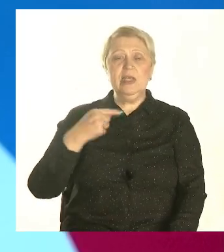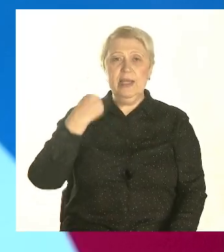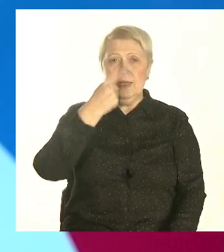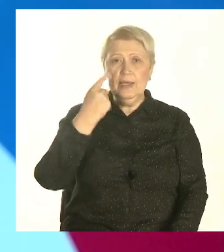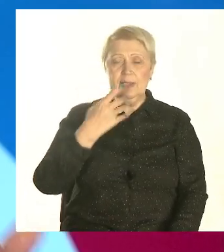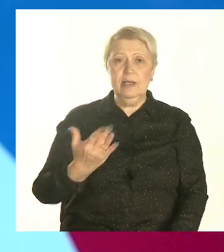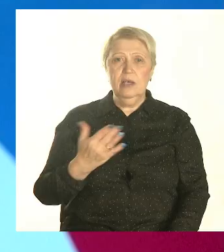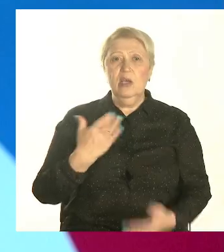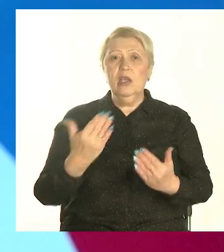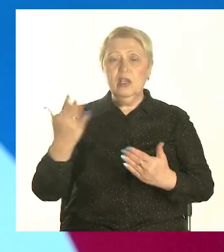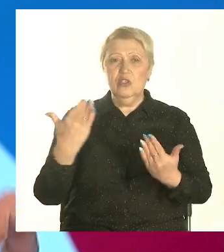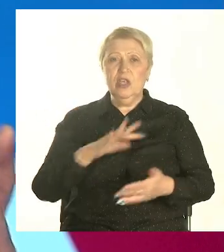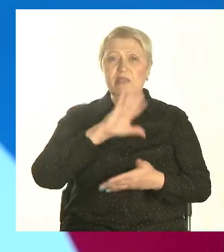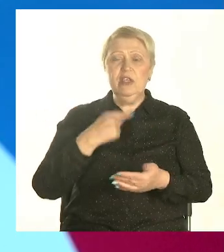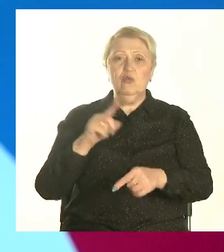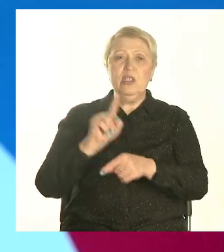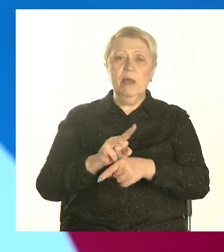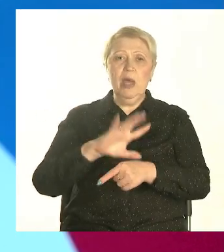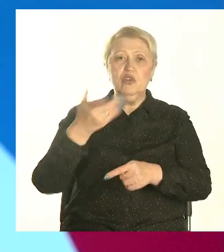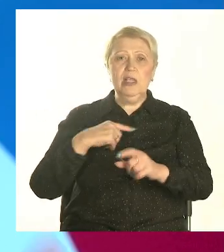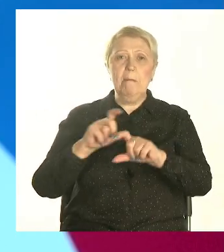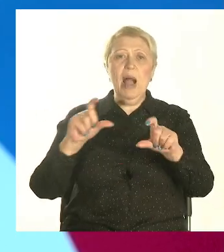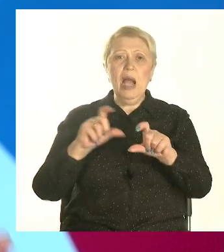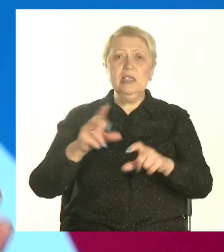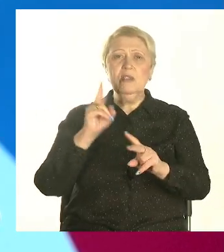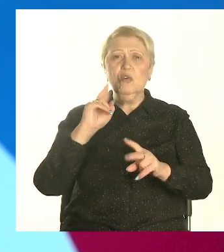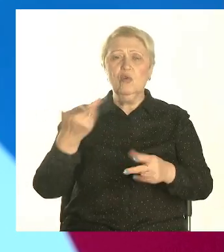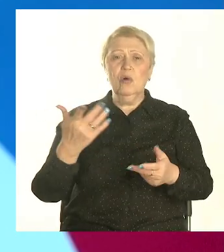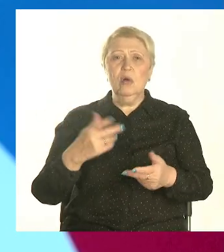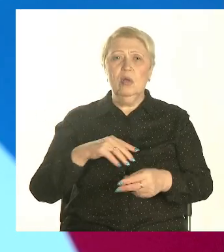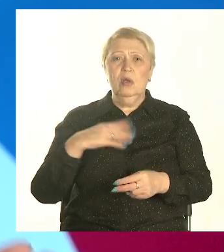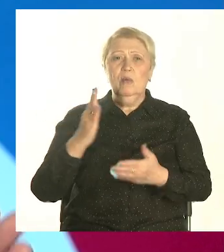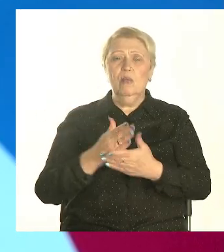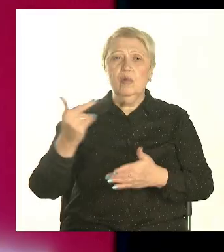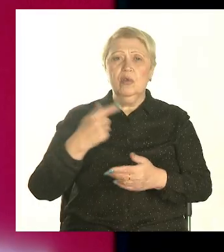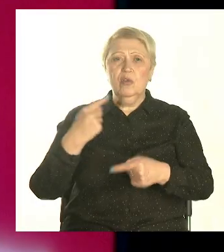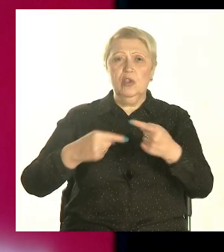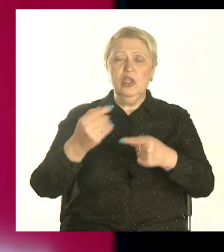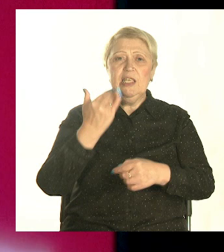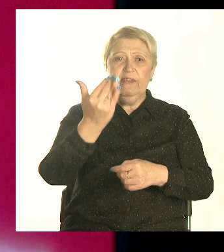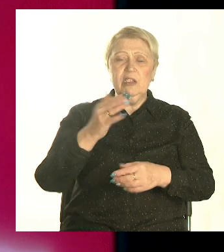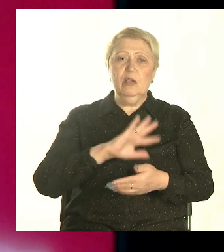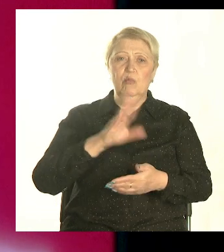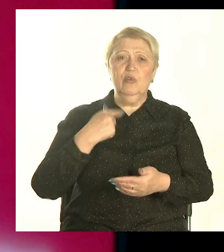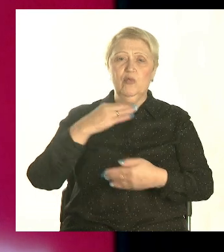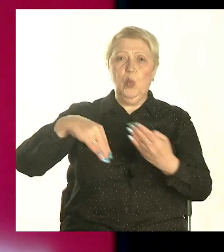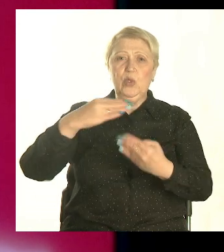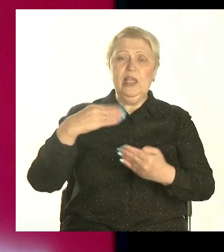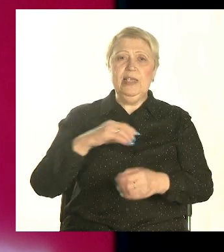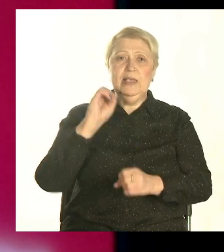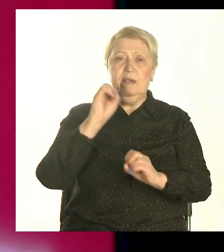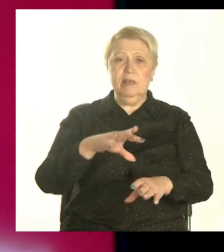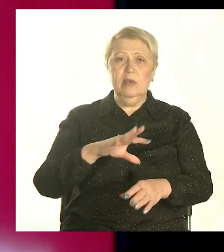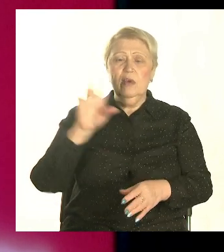вообще обяжут, и магазины, все, кто производит мусор, должны через вас это все утилизировать. Все